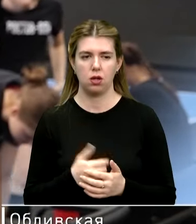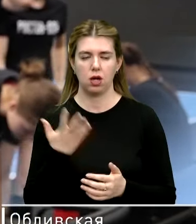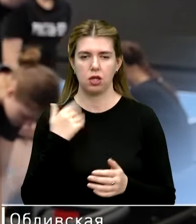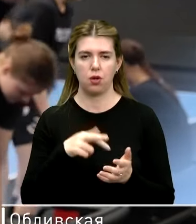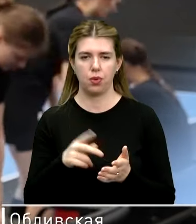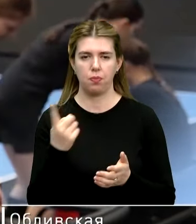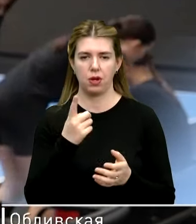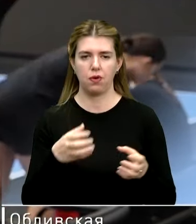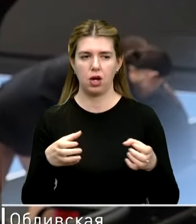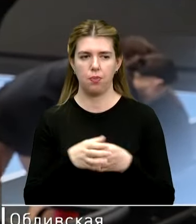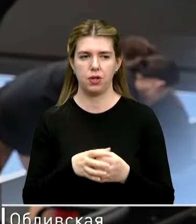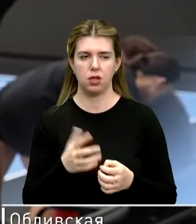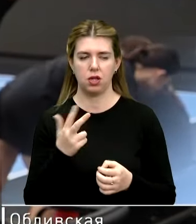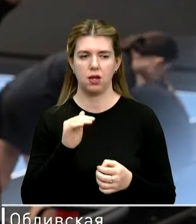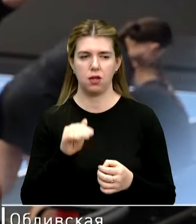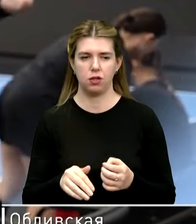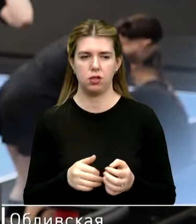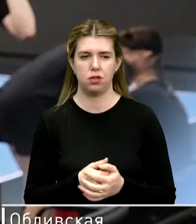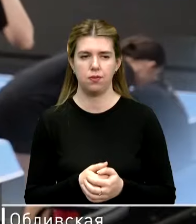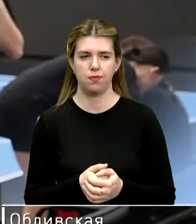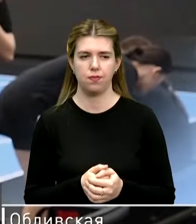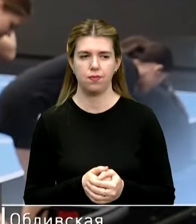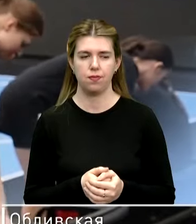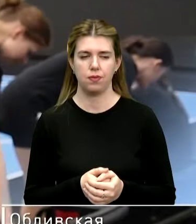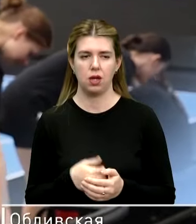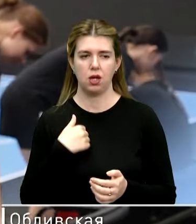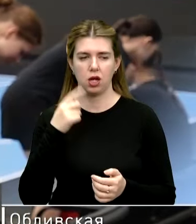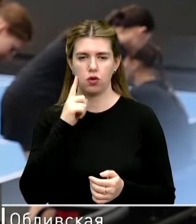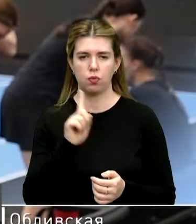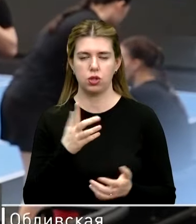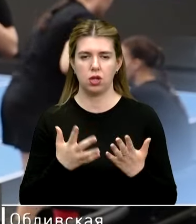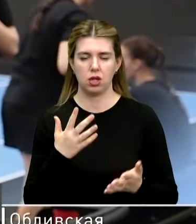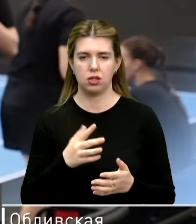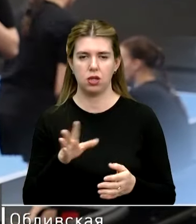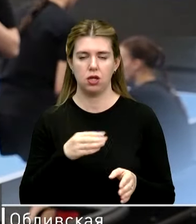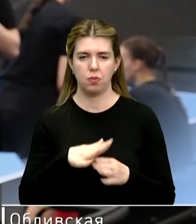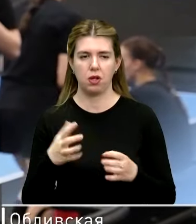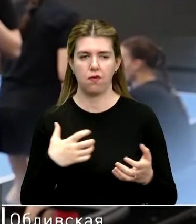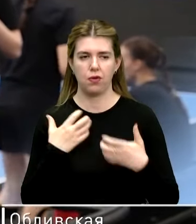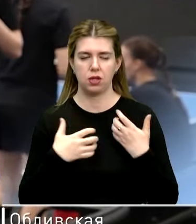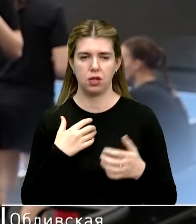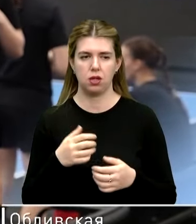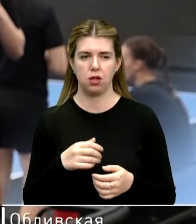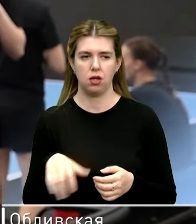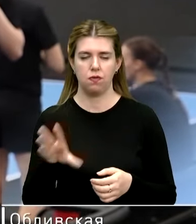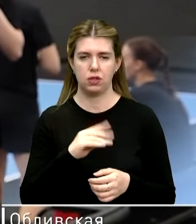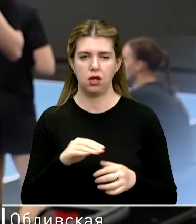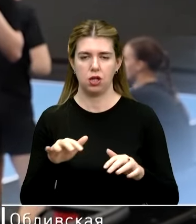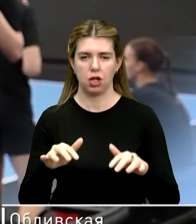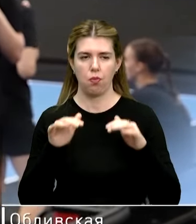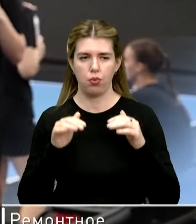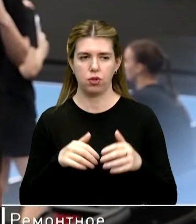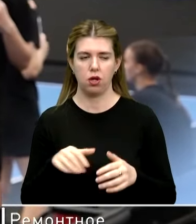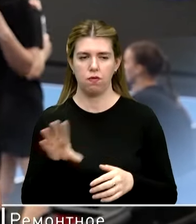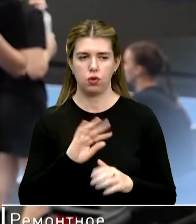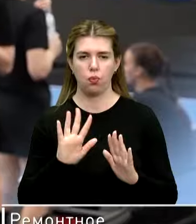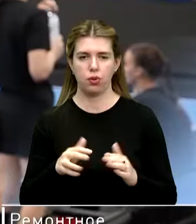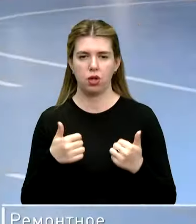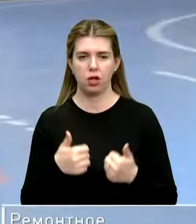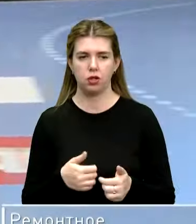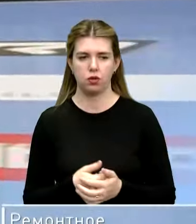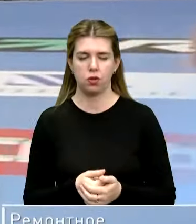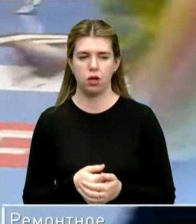приходят на первую команду 3000. То есть я думаю, что если они справятся с волнением зала и трибун, то все будет